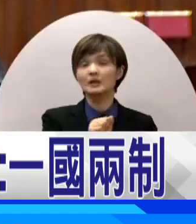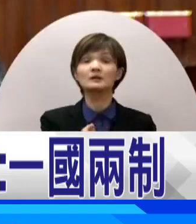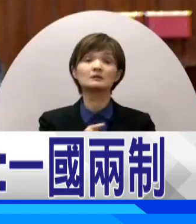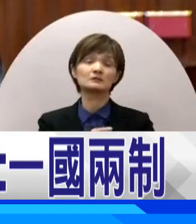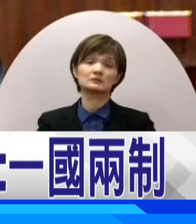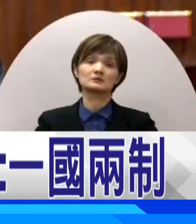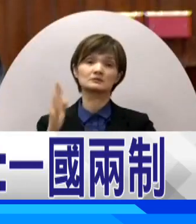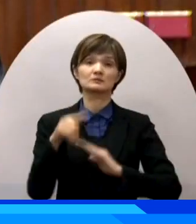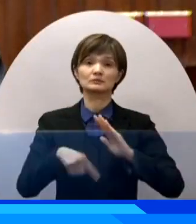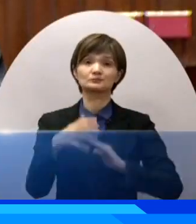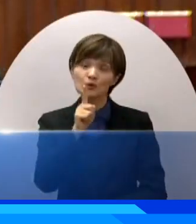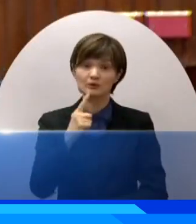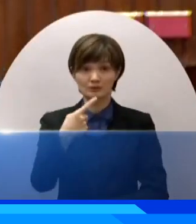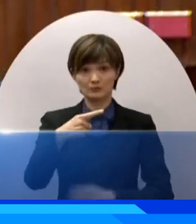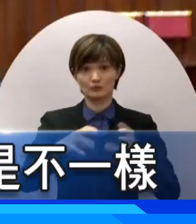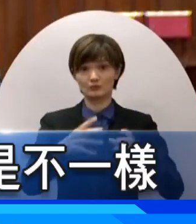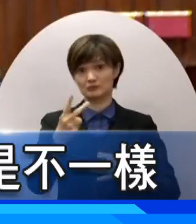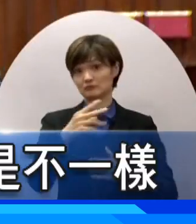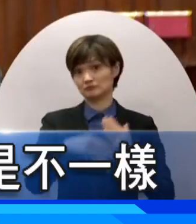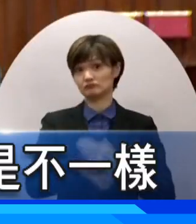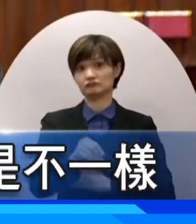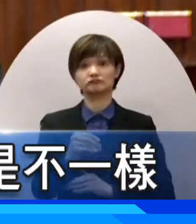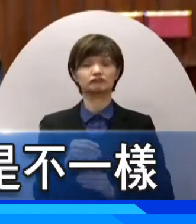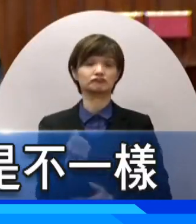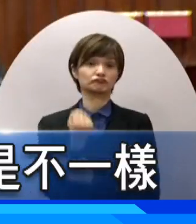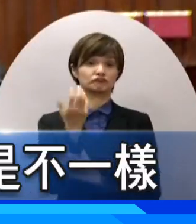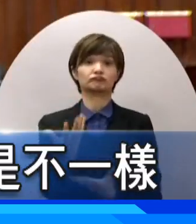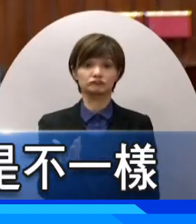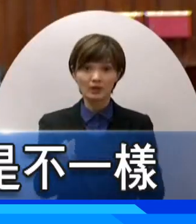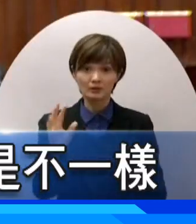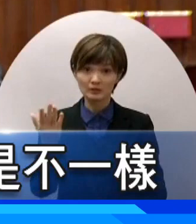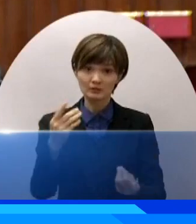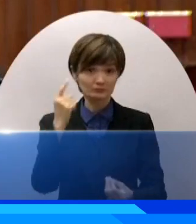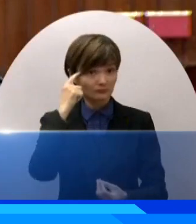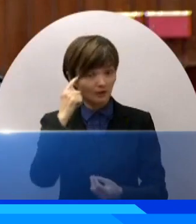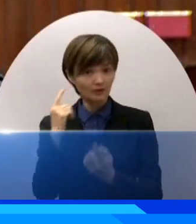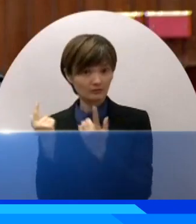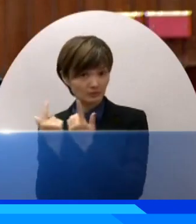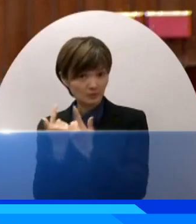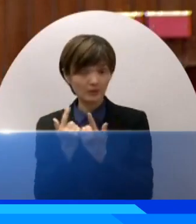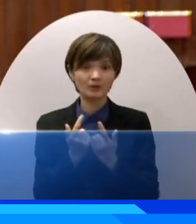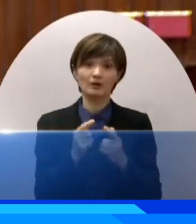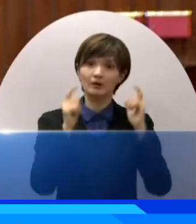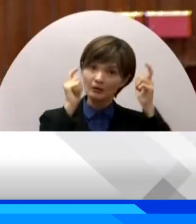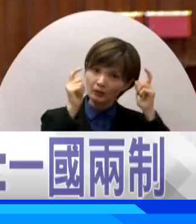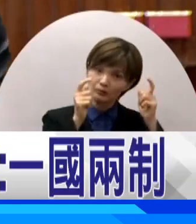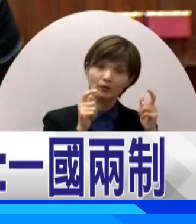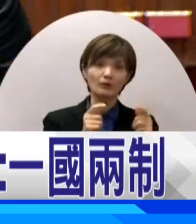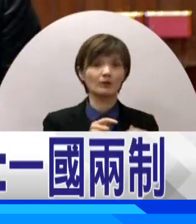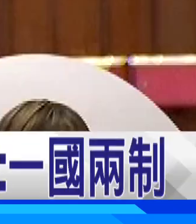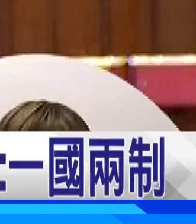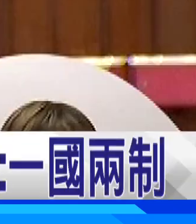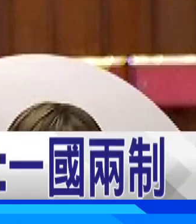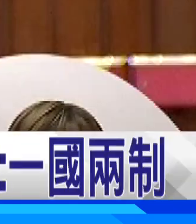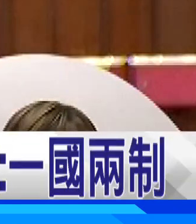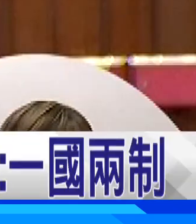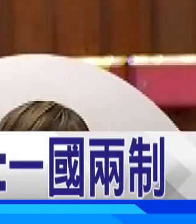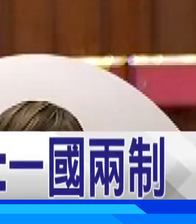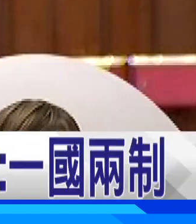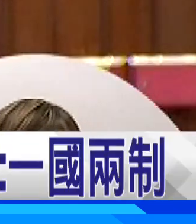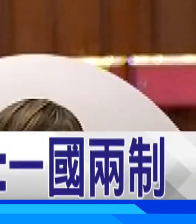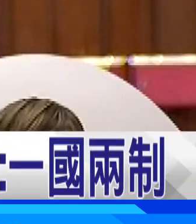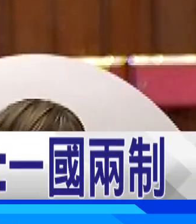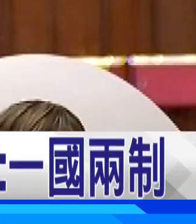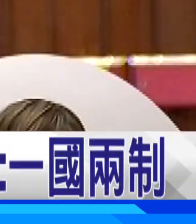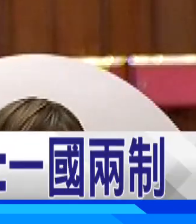你口口声说你不支持一国两制，台北这边对我们的待遇就跟对高雄是不一样，你们就在实施一国两制。 金门立委陈玉珍怒批陈建仁一